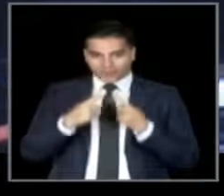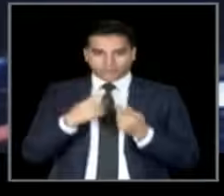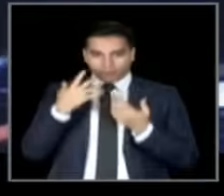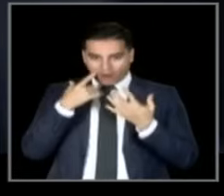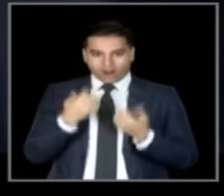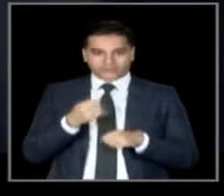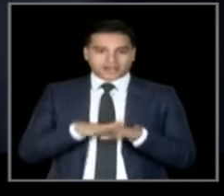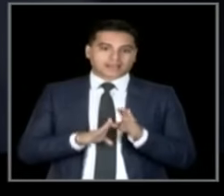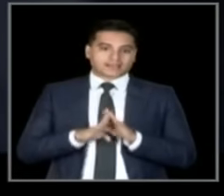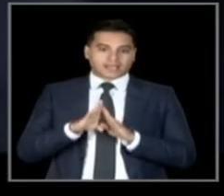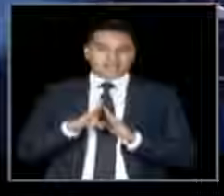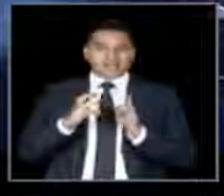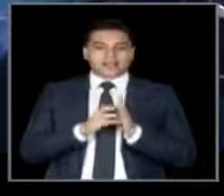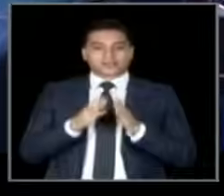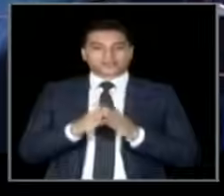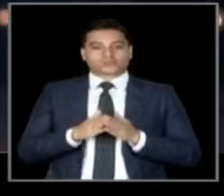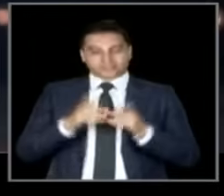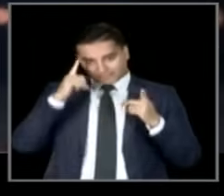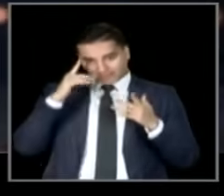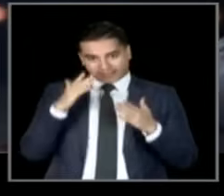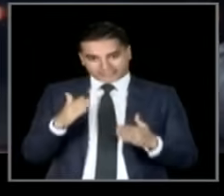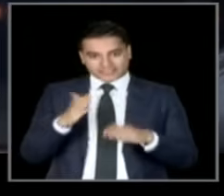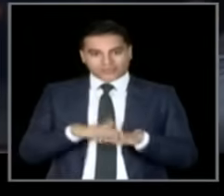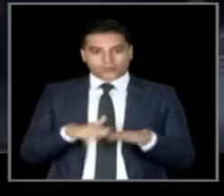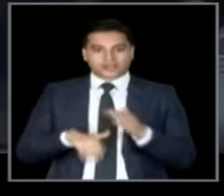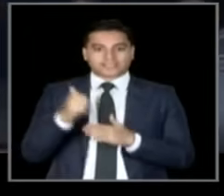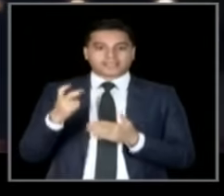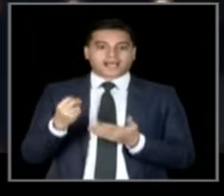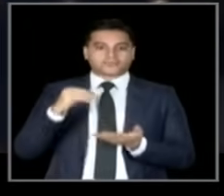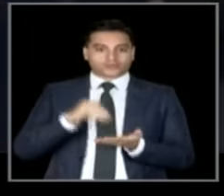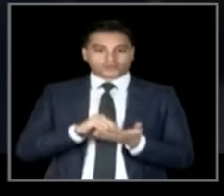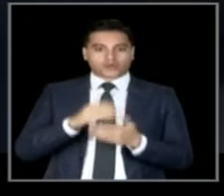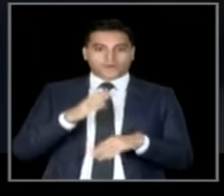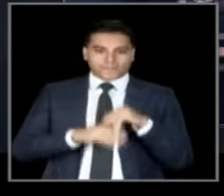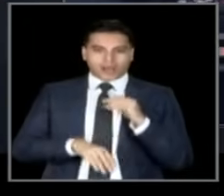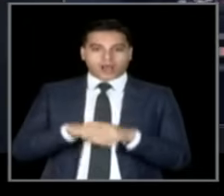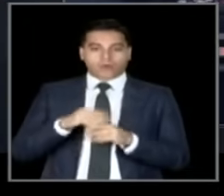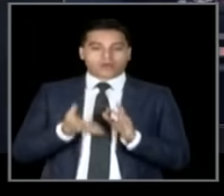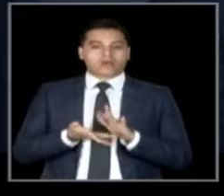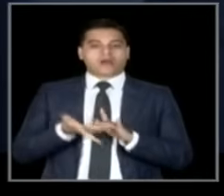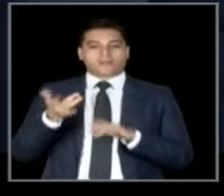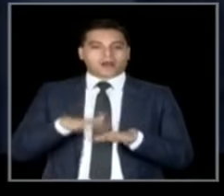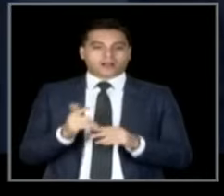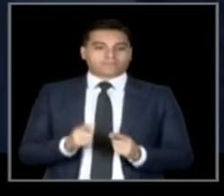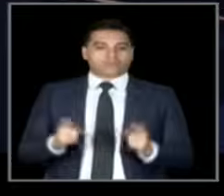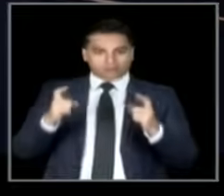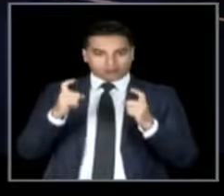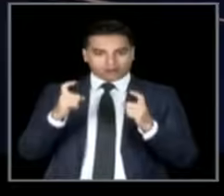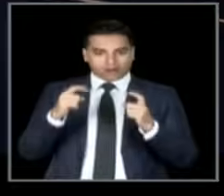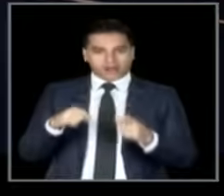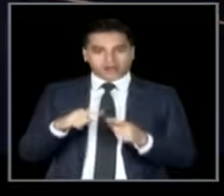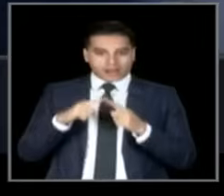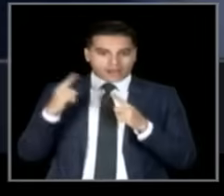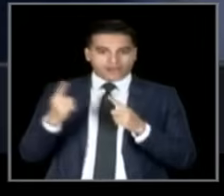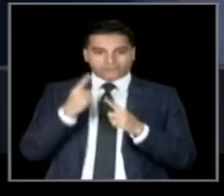الوصول. جامعة السويس مركزين، كسبوا 25 نقطة، بيحاولوا يهربوا بالمباراة. قلقت شوية